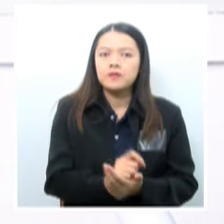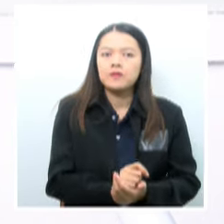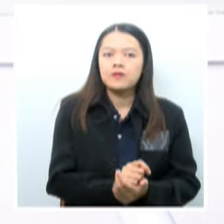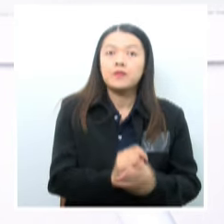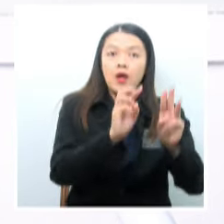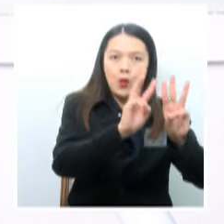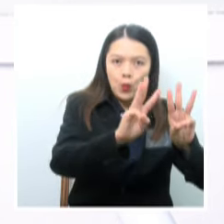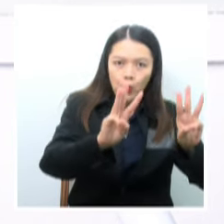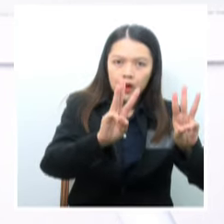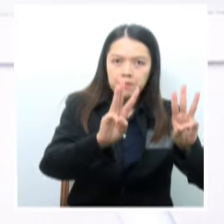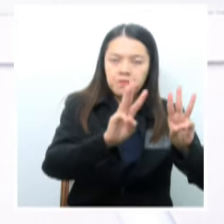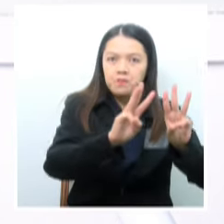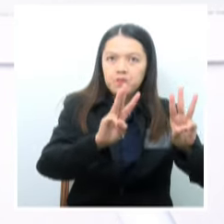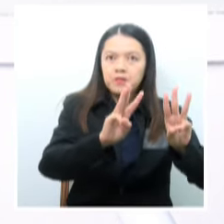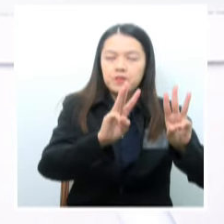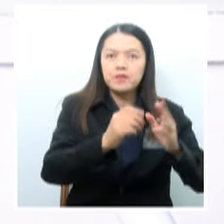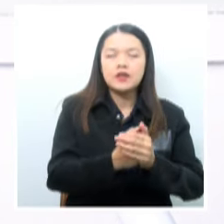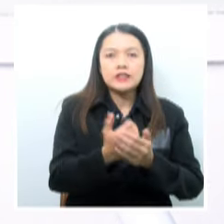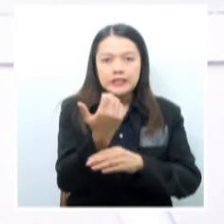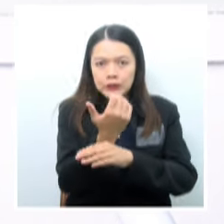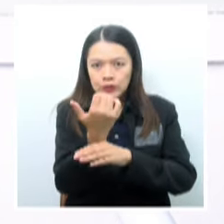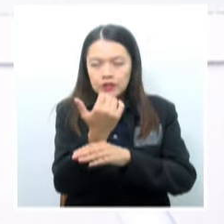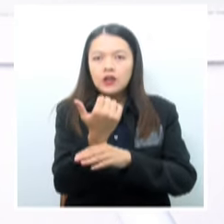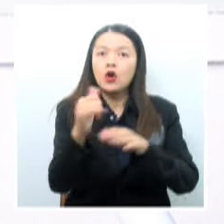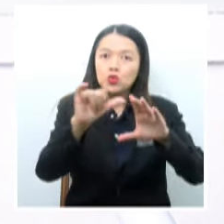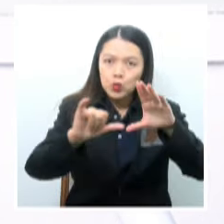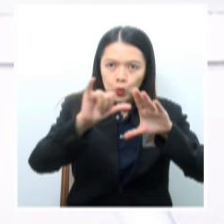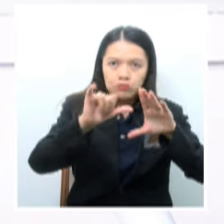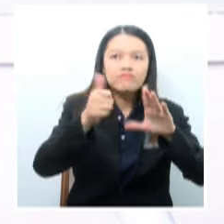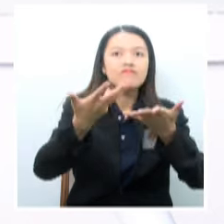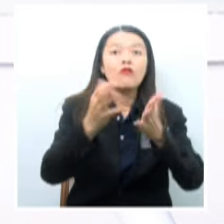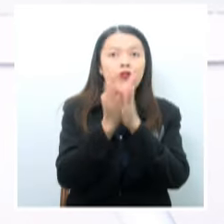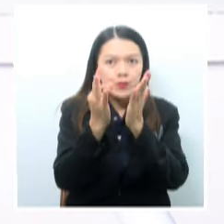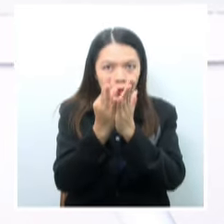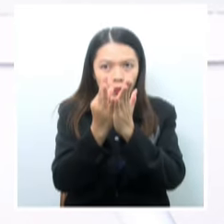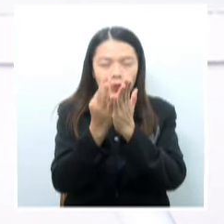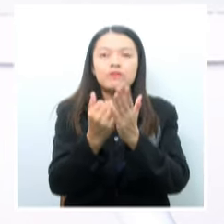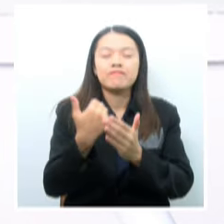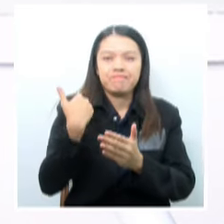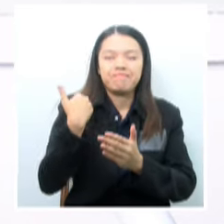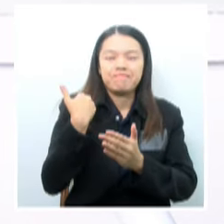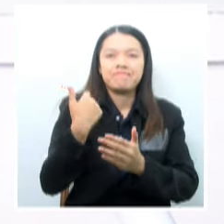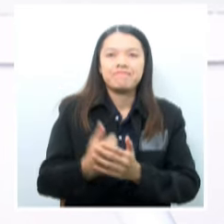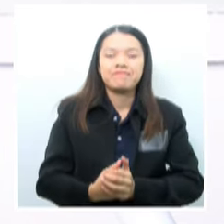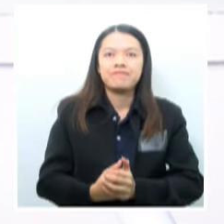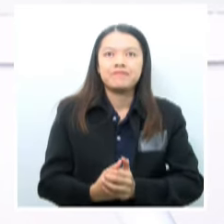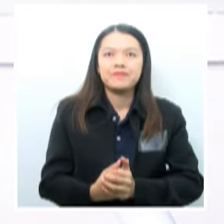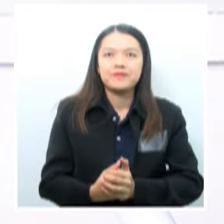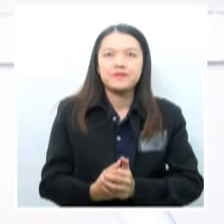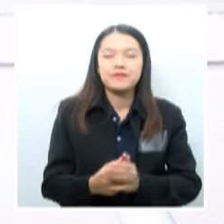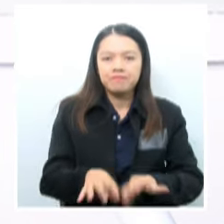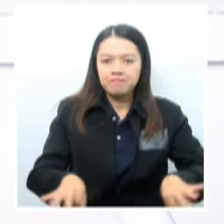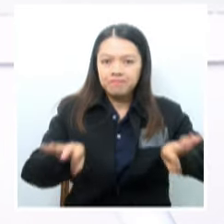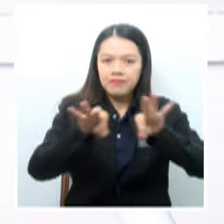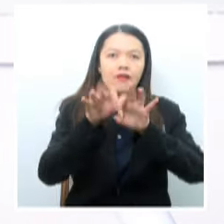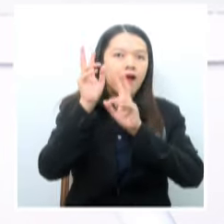ง www.obectv.tv ในช่องทางของ YouTube นะคะแล้วก็ Facebook Obect Channel ด้วยค่ะแล้วก็ที่สำคัญนะคะติดตาม